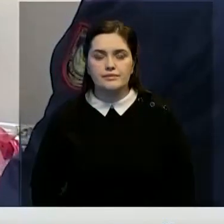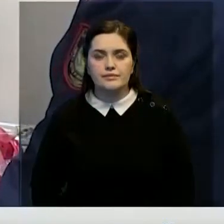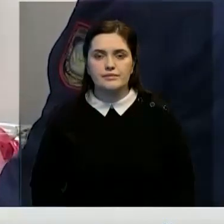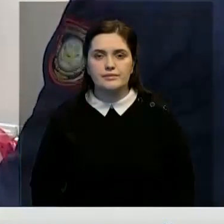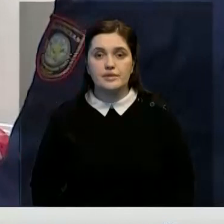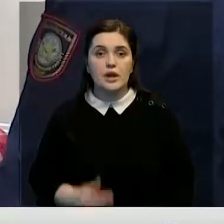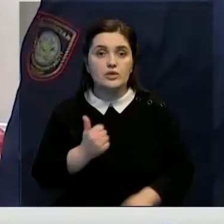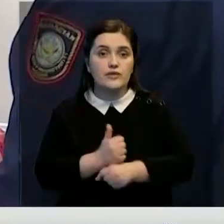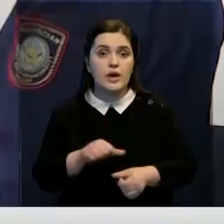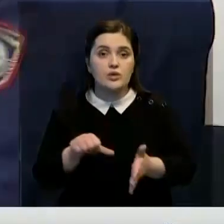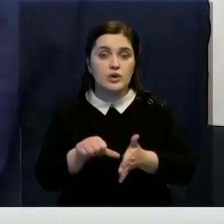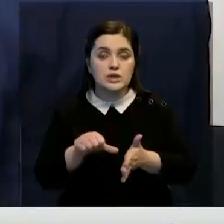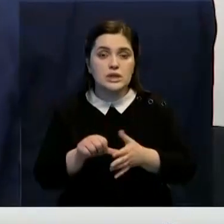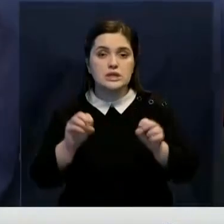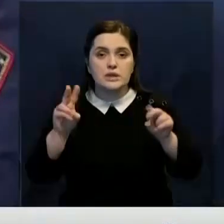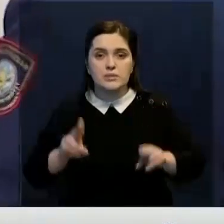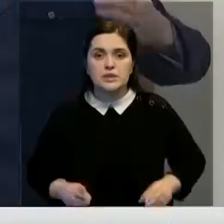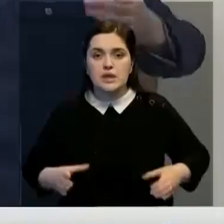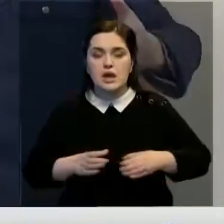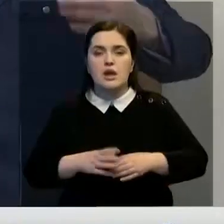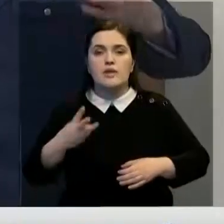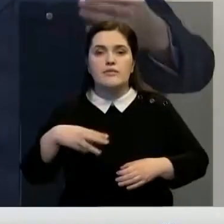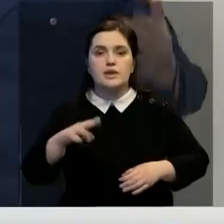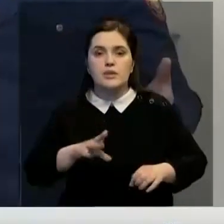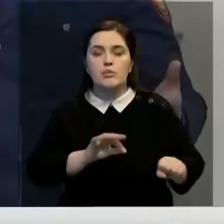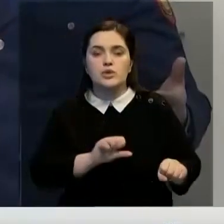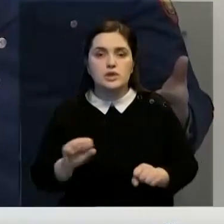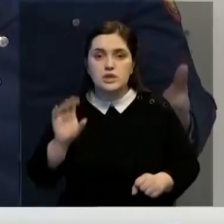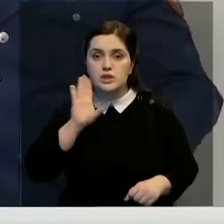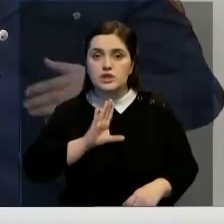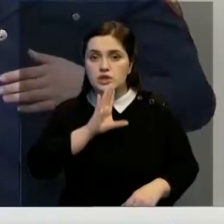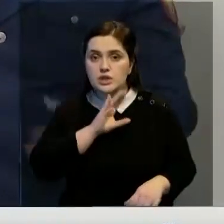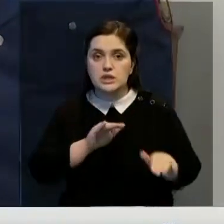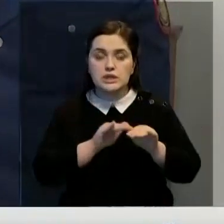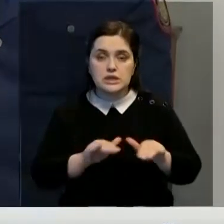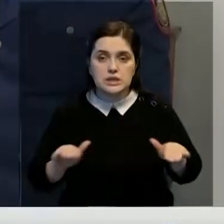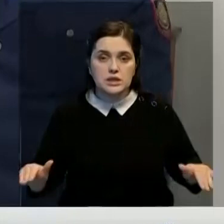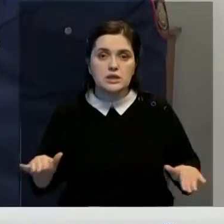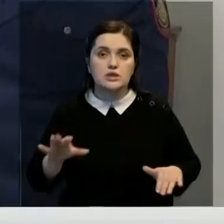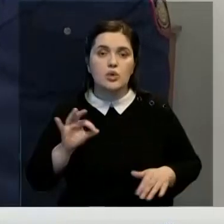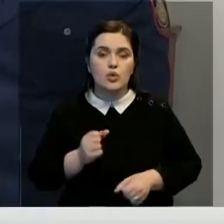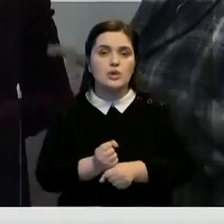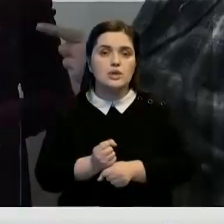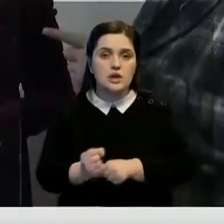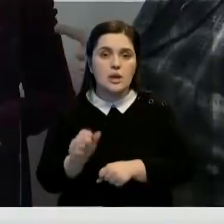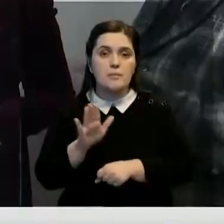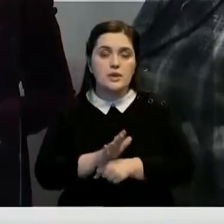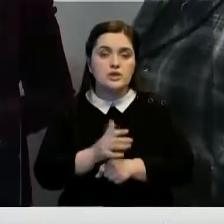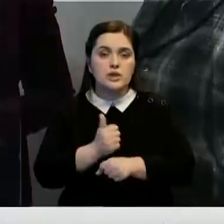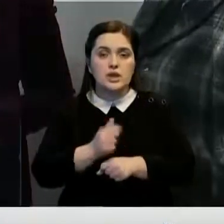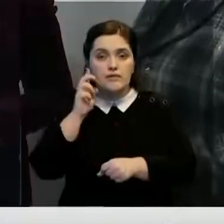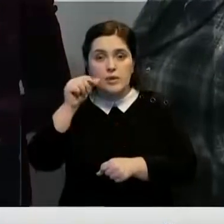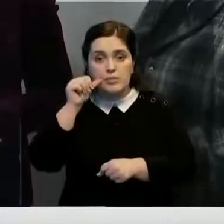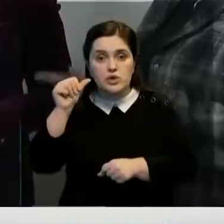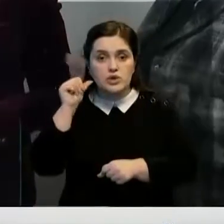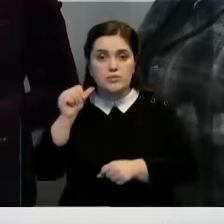Отмечу, ключевая роль в этом направлении отводится специальным подразделением МВД по защите женщин и детей от насилия. По